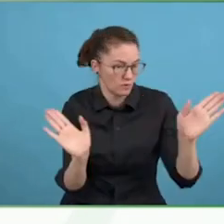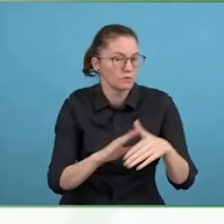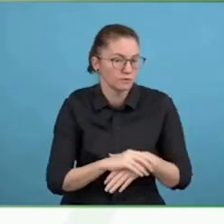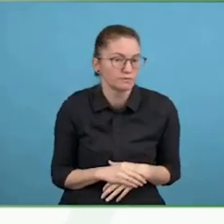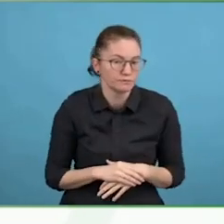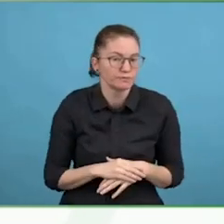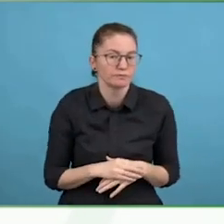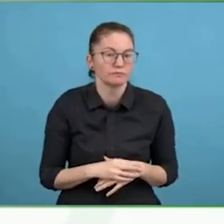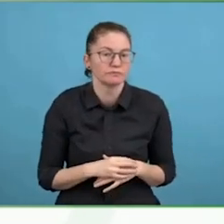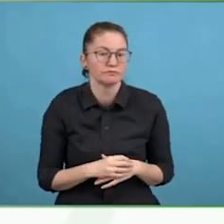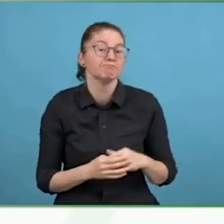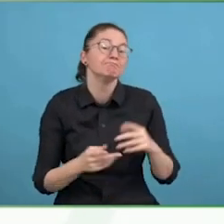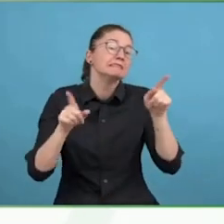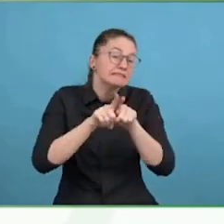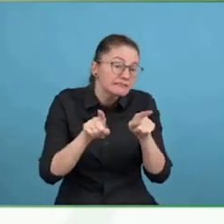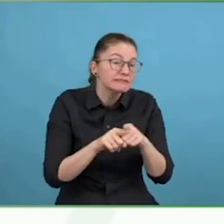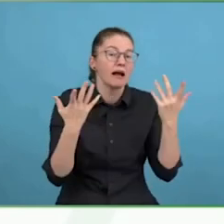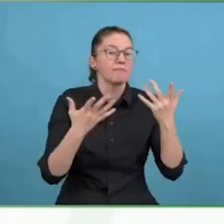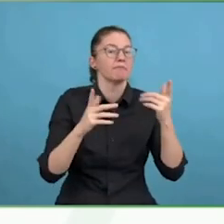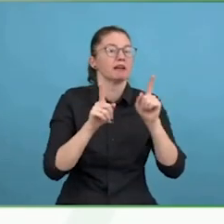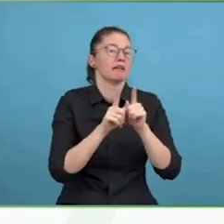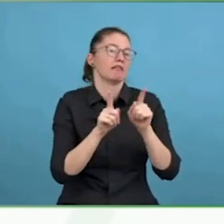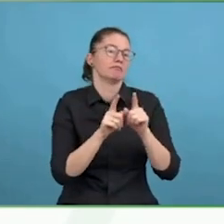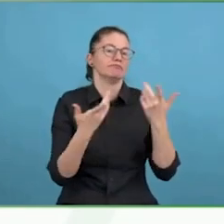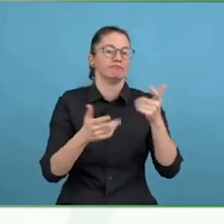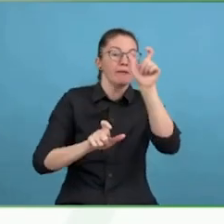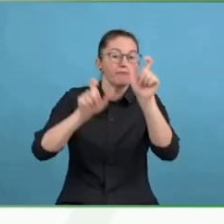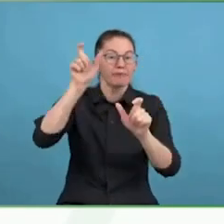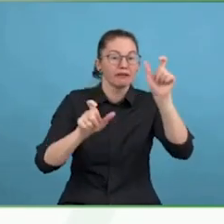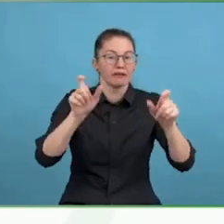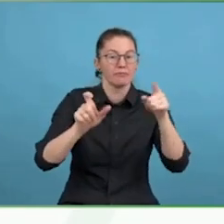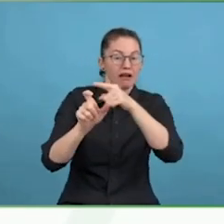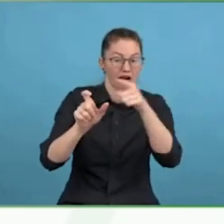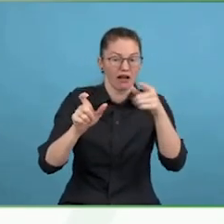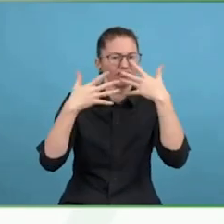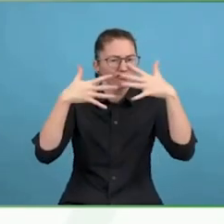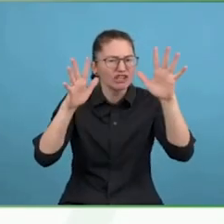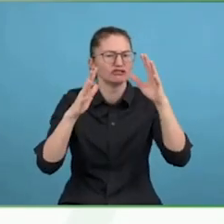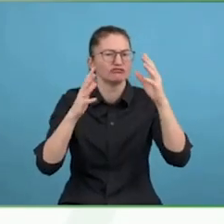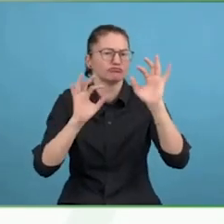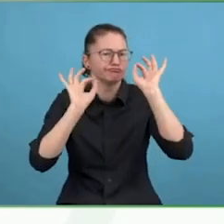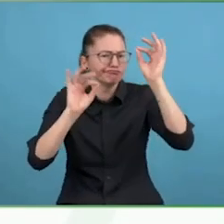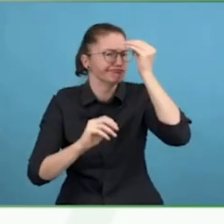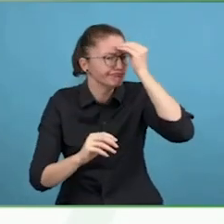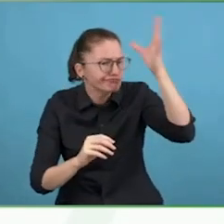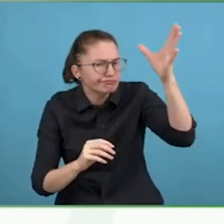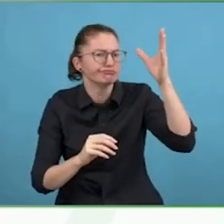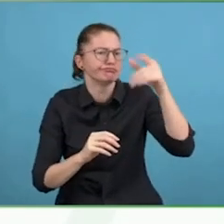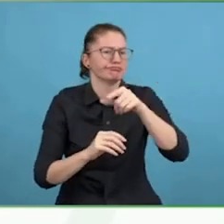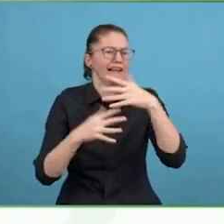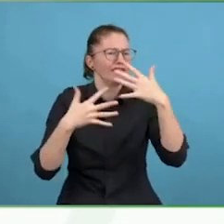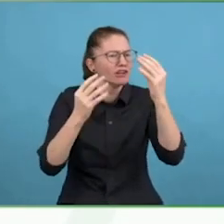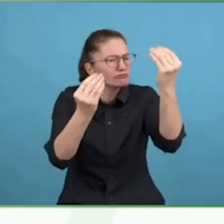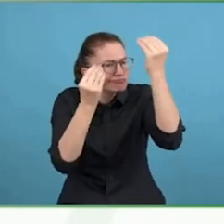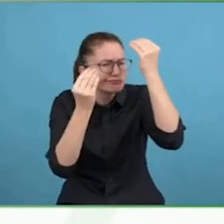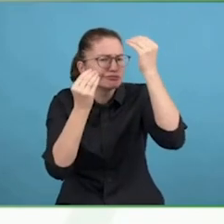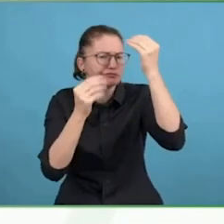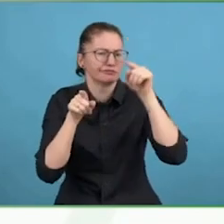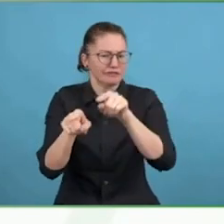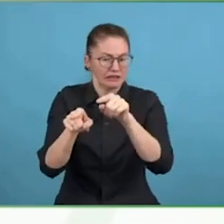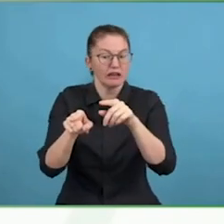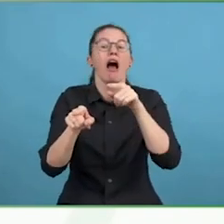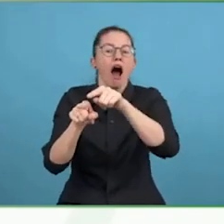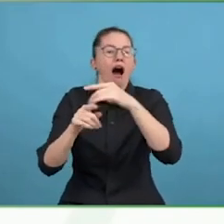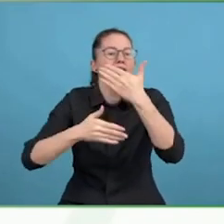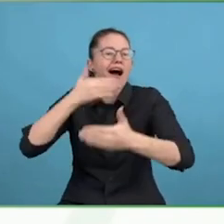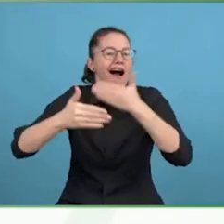established. اما پروژه متاسفانه به خاطر تامین مالی فایننس در دو سال گذشته متوقف شد.